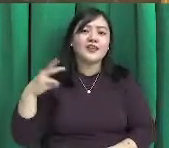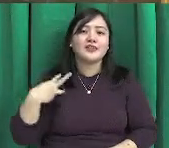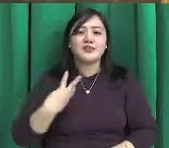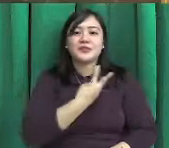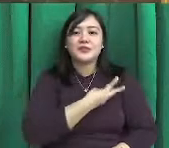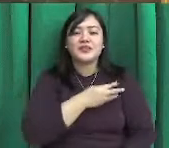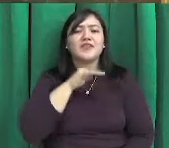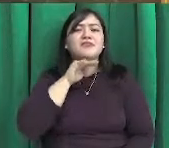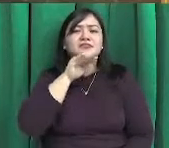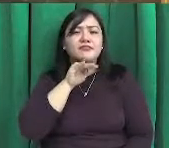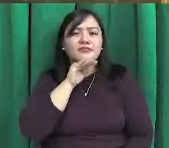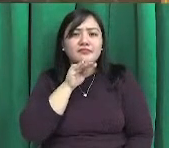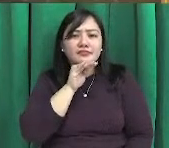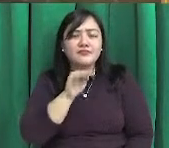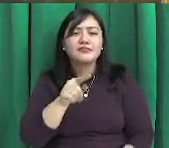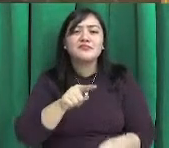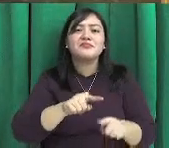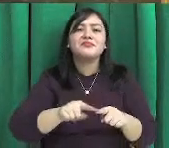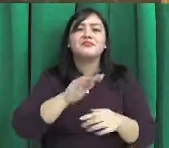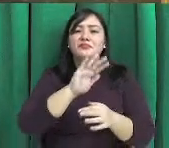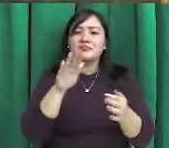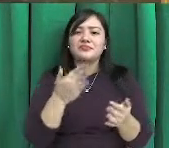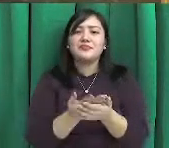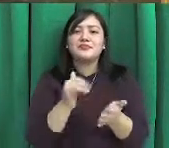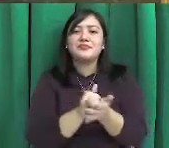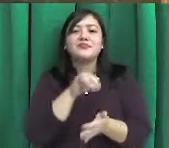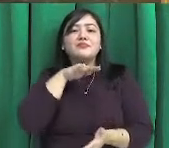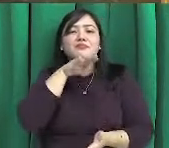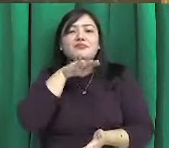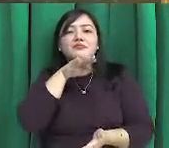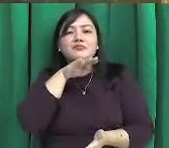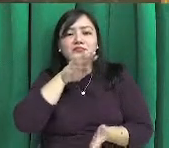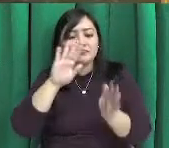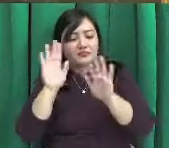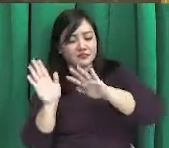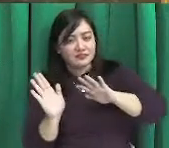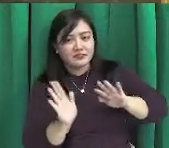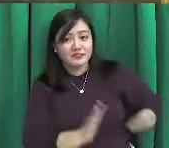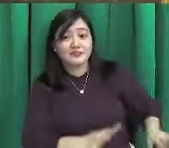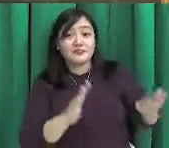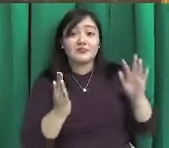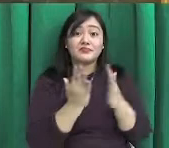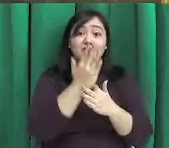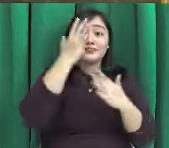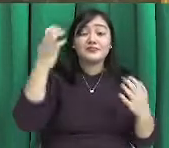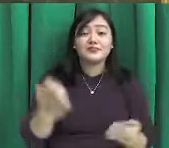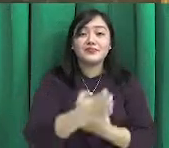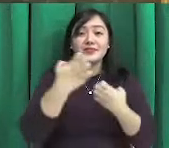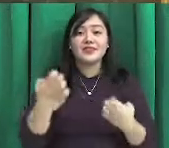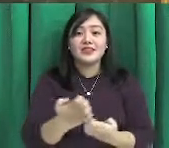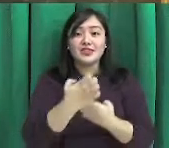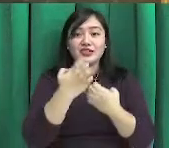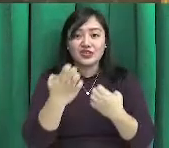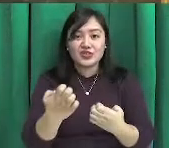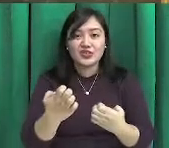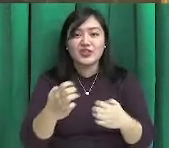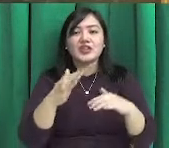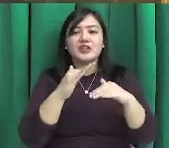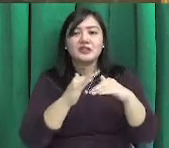yung pagod ay pwedeng mapawi sa pamamagitan ng pag-enjoy kaysa naman sa mag-endure.